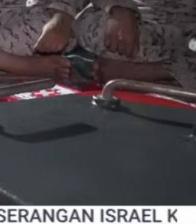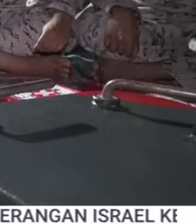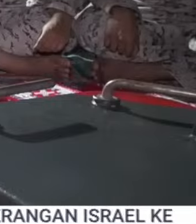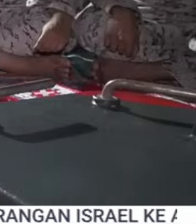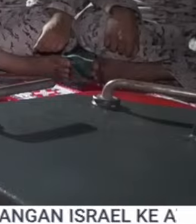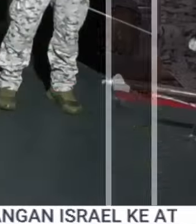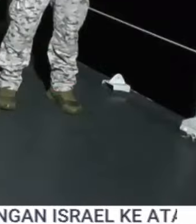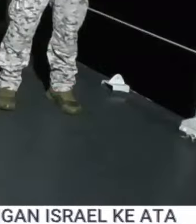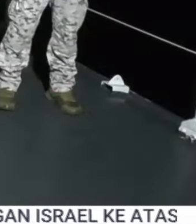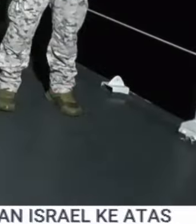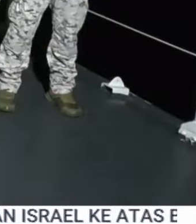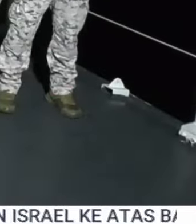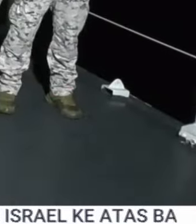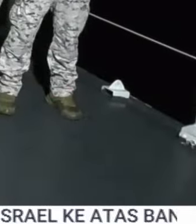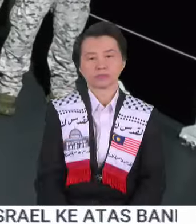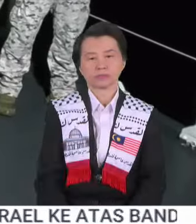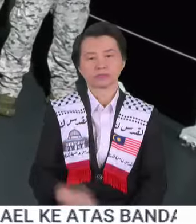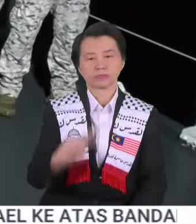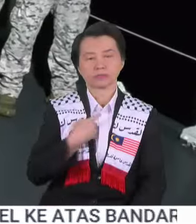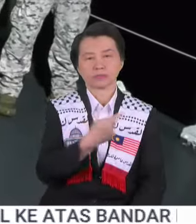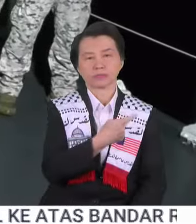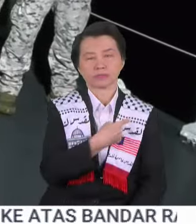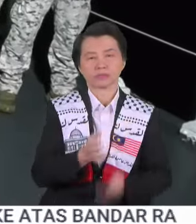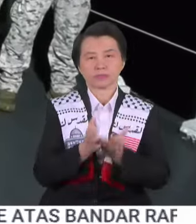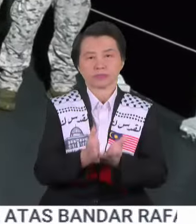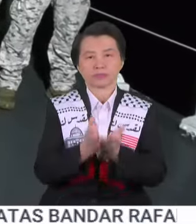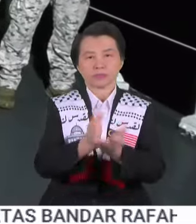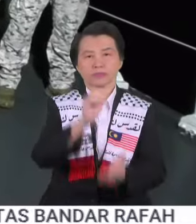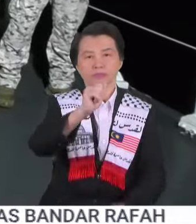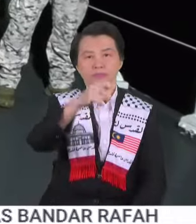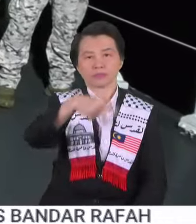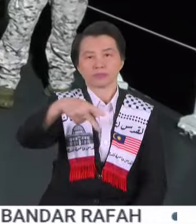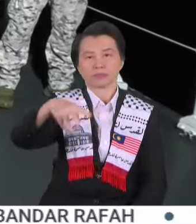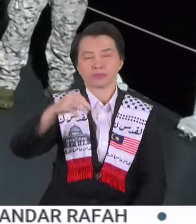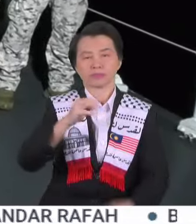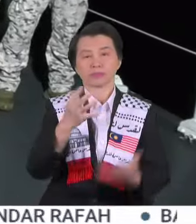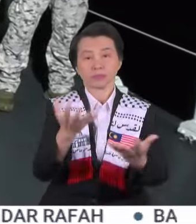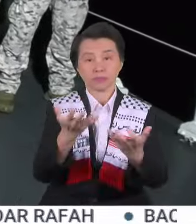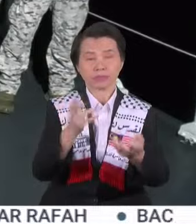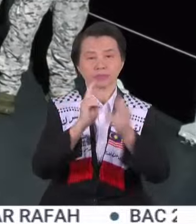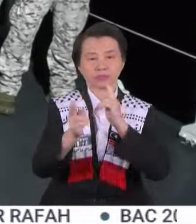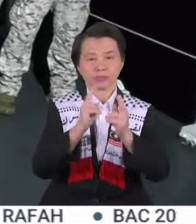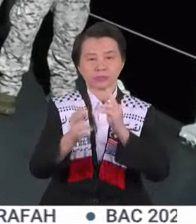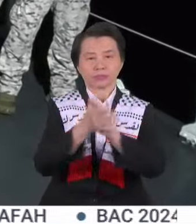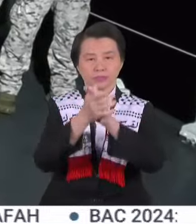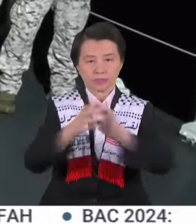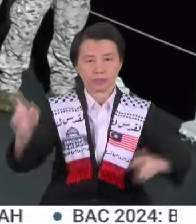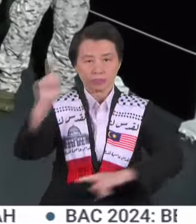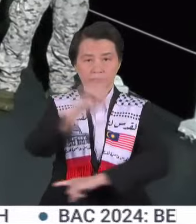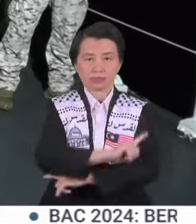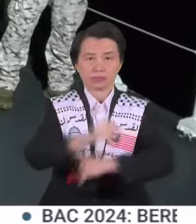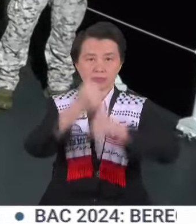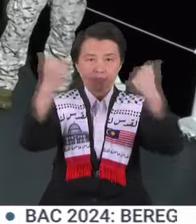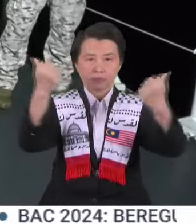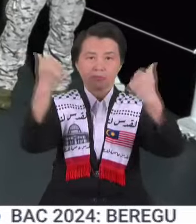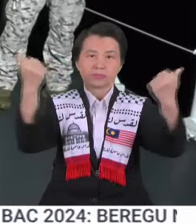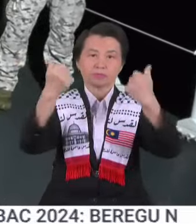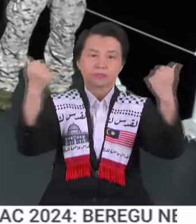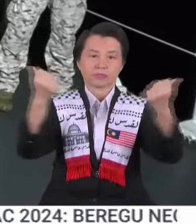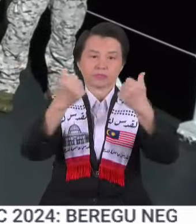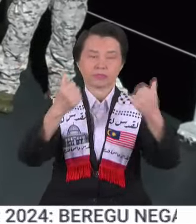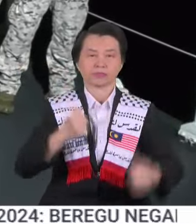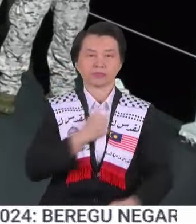Allahu Akbar. Kami warga kapal maritim Danga ingin mengucapkan selamat Hari Raya